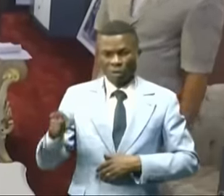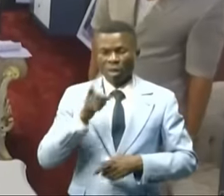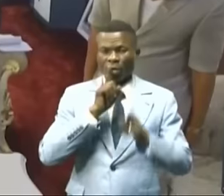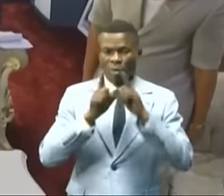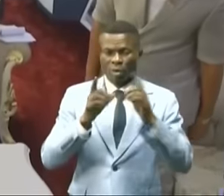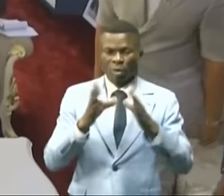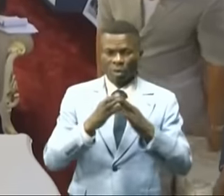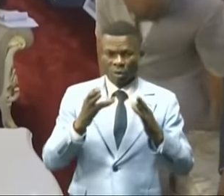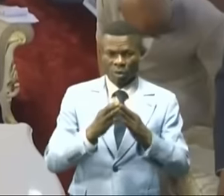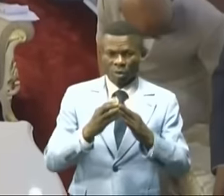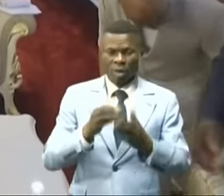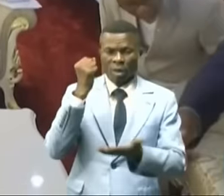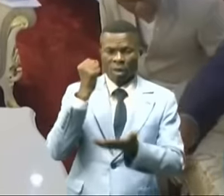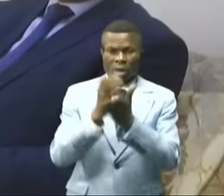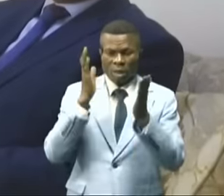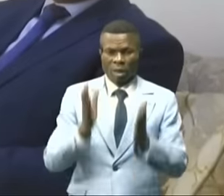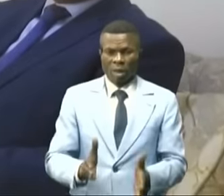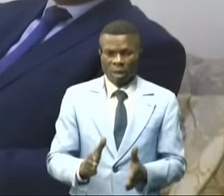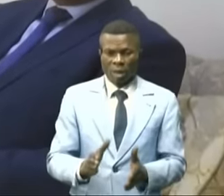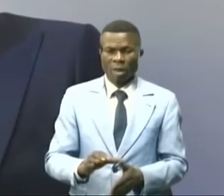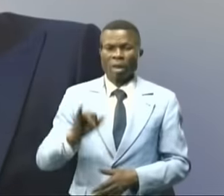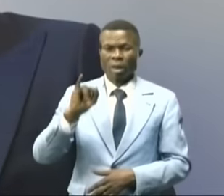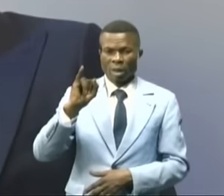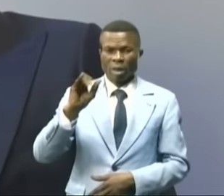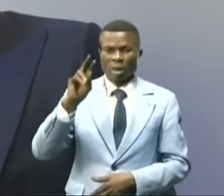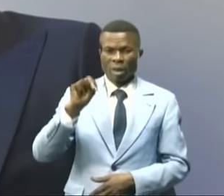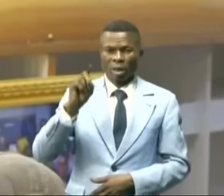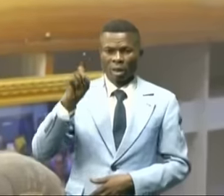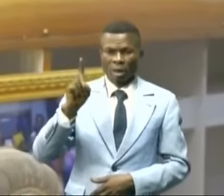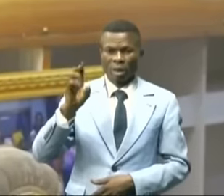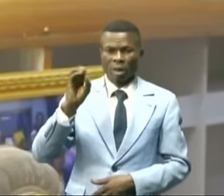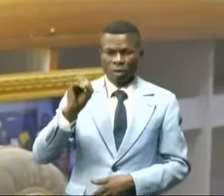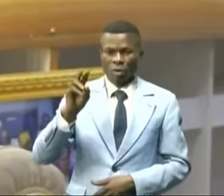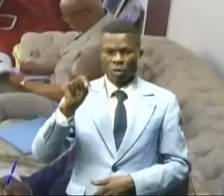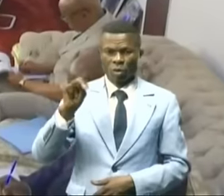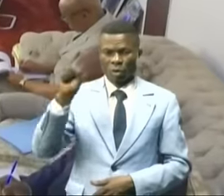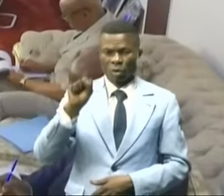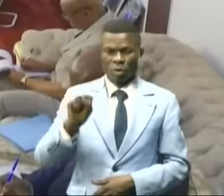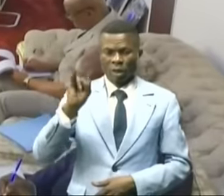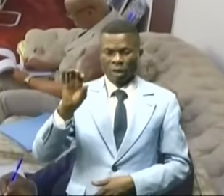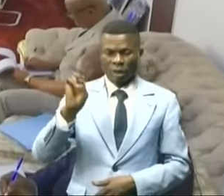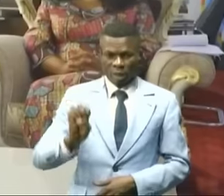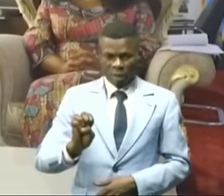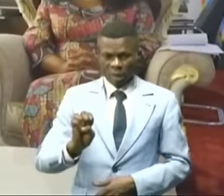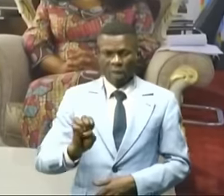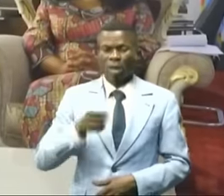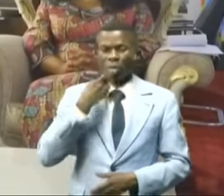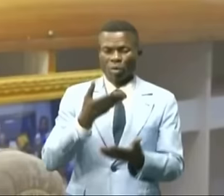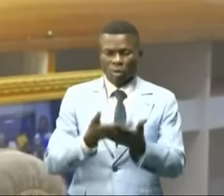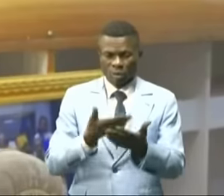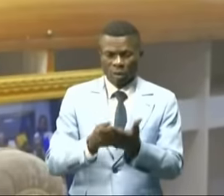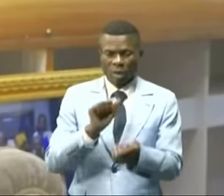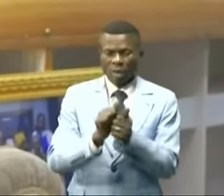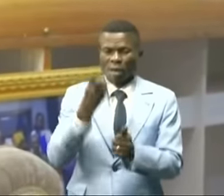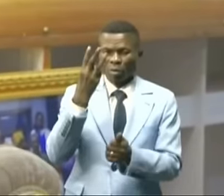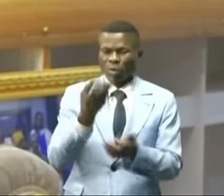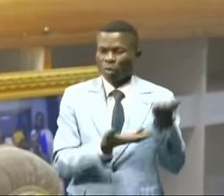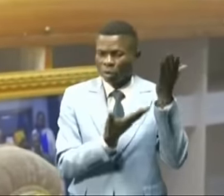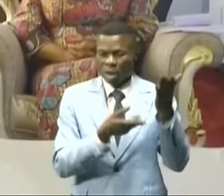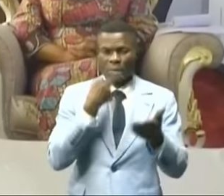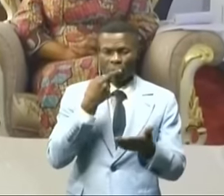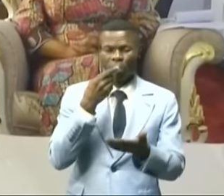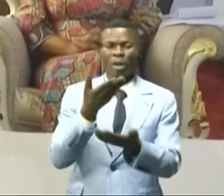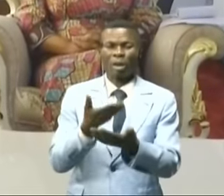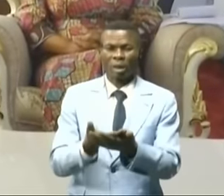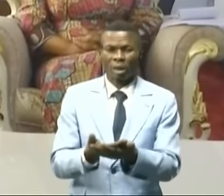échangé avec l'ambassadeur indonésien en République démocratique du Congo, Mohamed Eri Seripudin. Trois points clés ont été au centre de